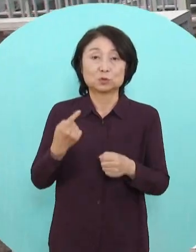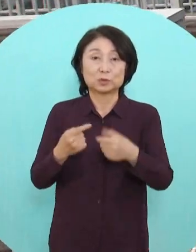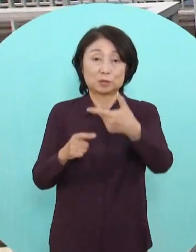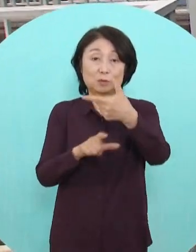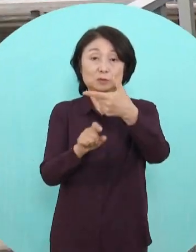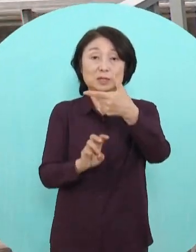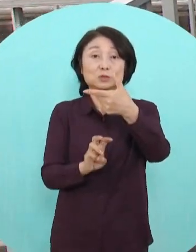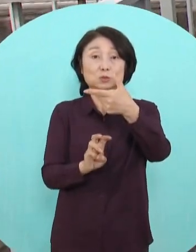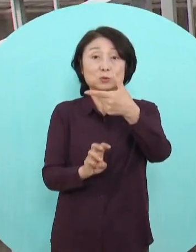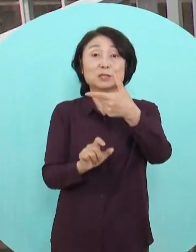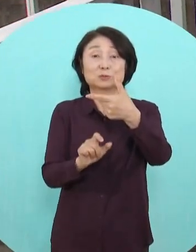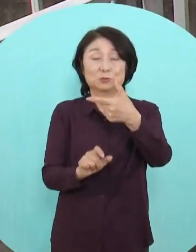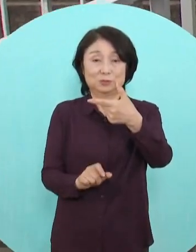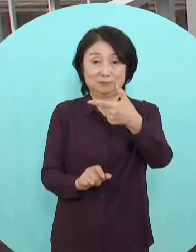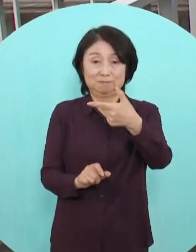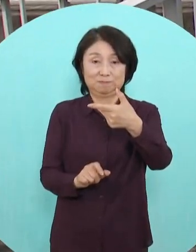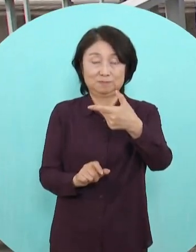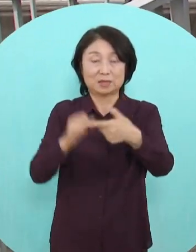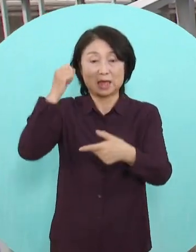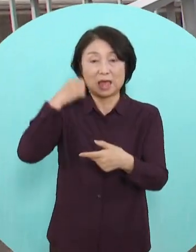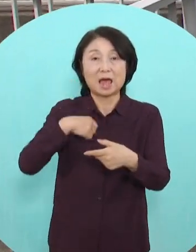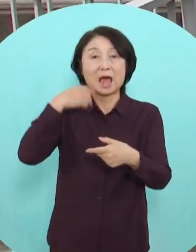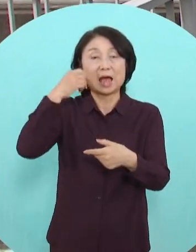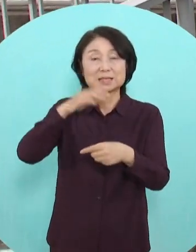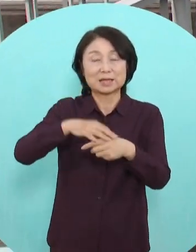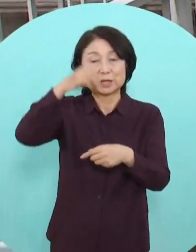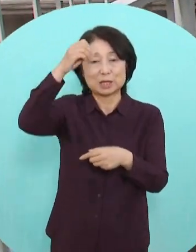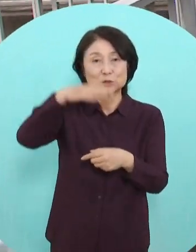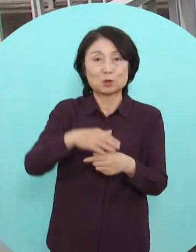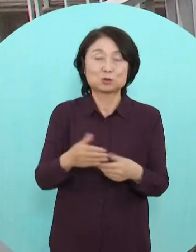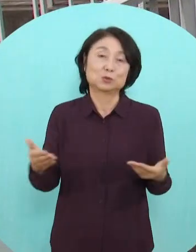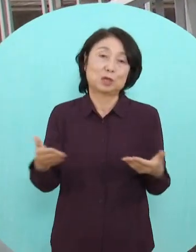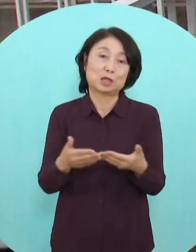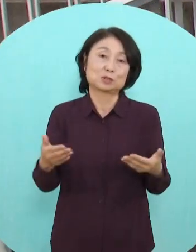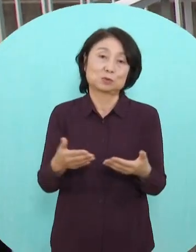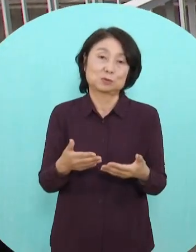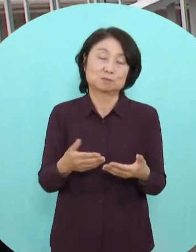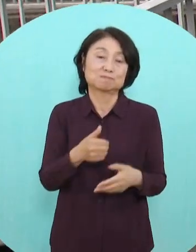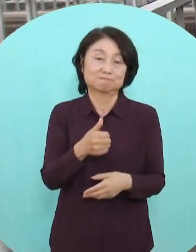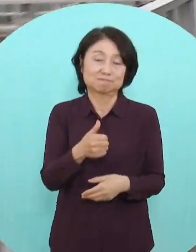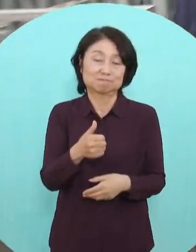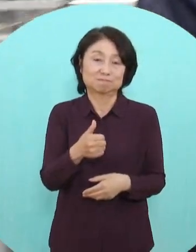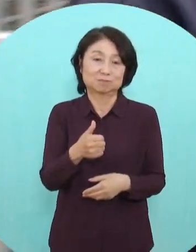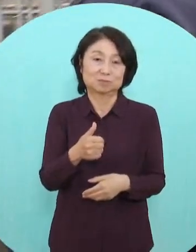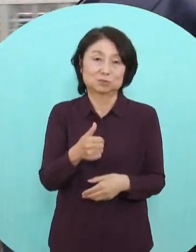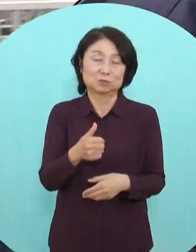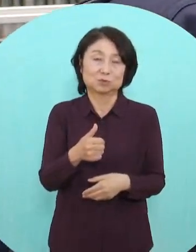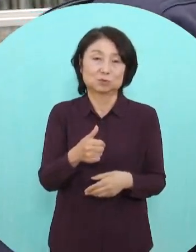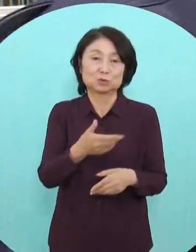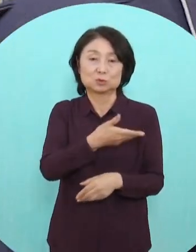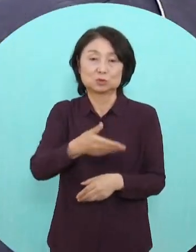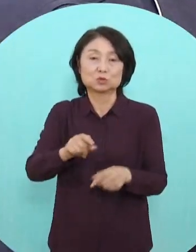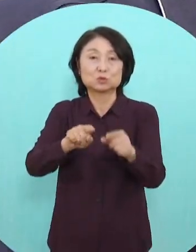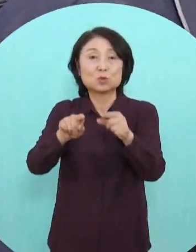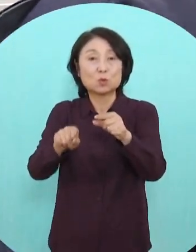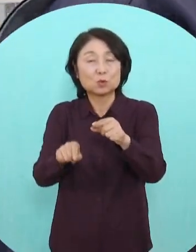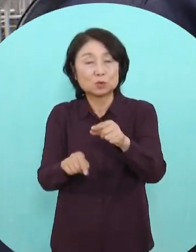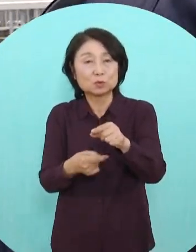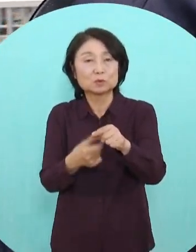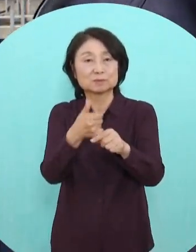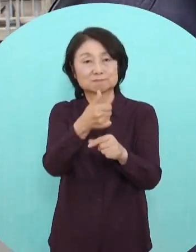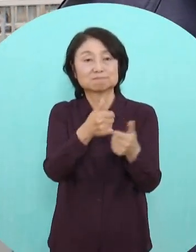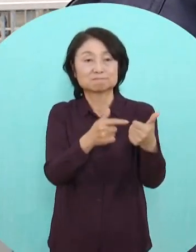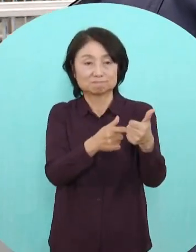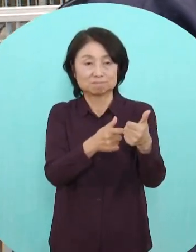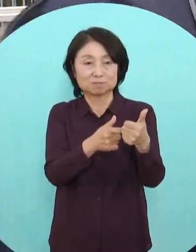去年6月30日浅田浄水場で勤務をしていた山口市上下水道局の岡藤さん